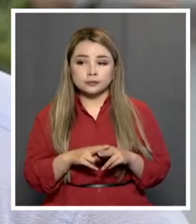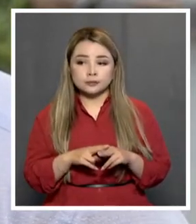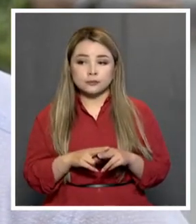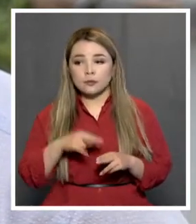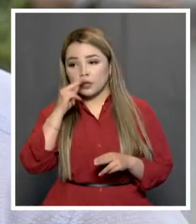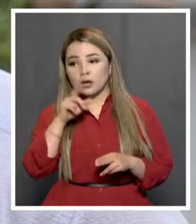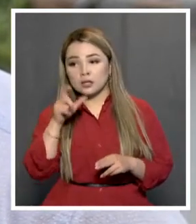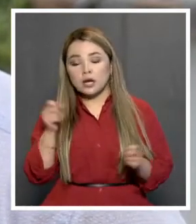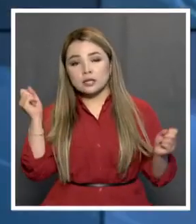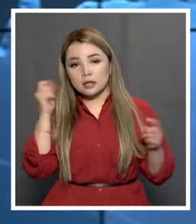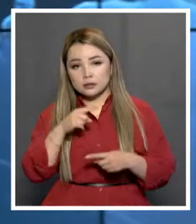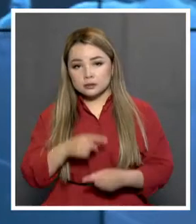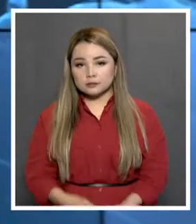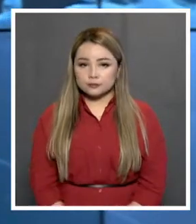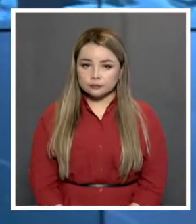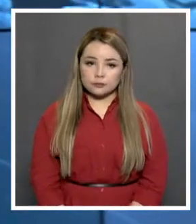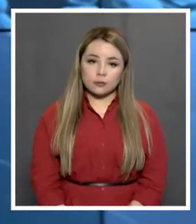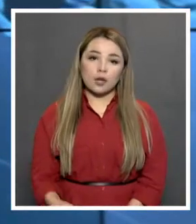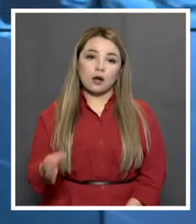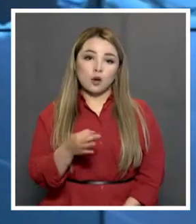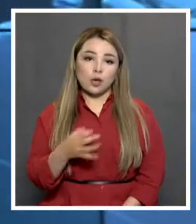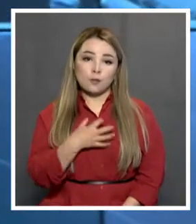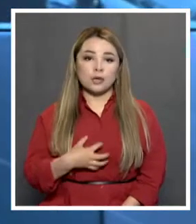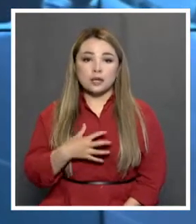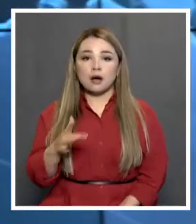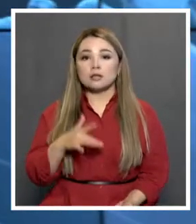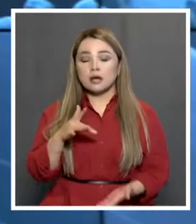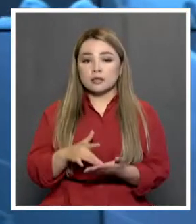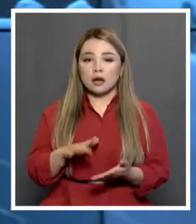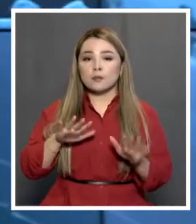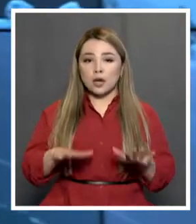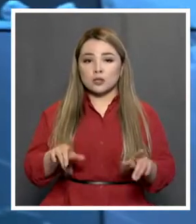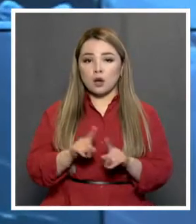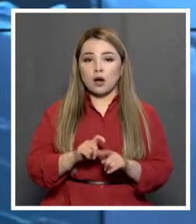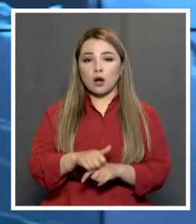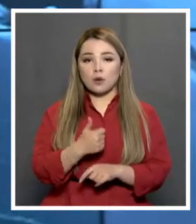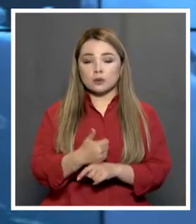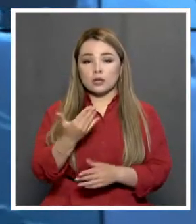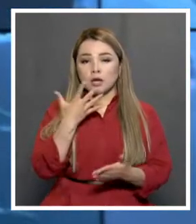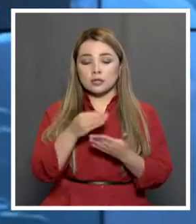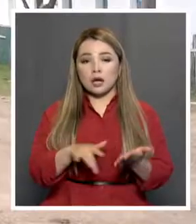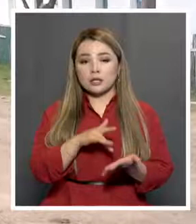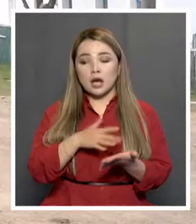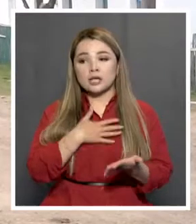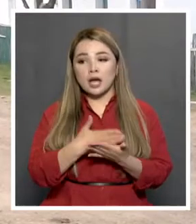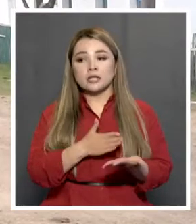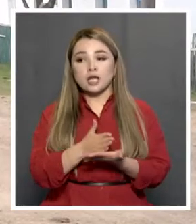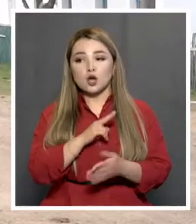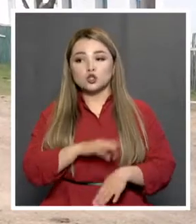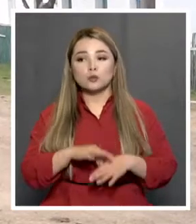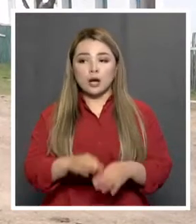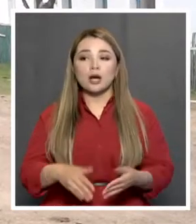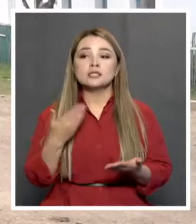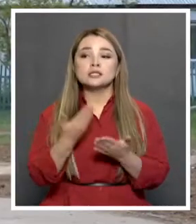Күдікті анықталды. Аудандық маңызды қалалар, кенттер мен ауыл әкімдерін тікелей сайлау тұрғындардың саяси белсенділігін артырады. Сарапшылар